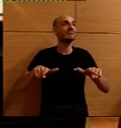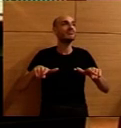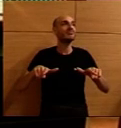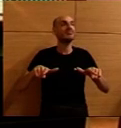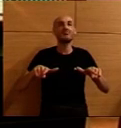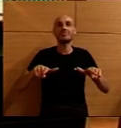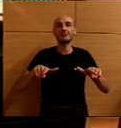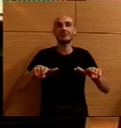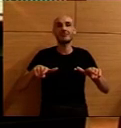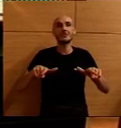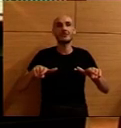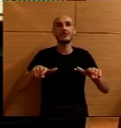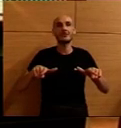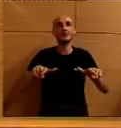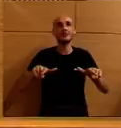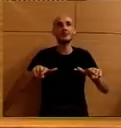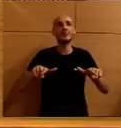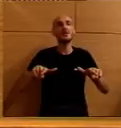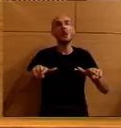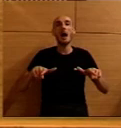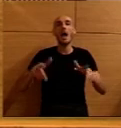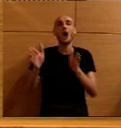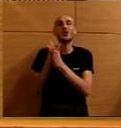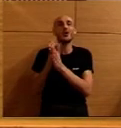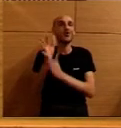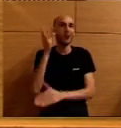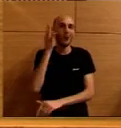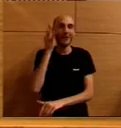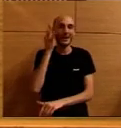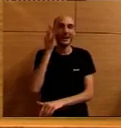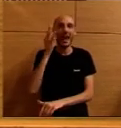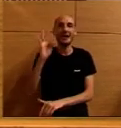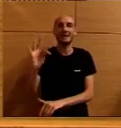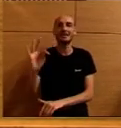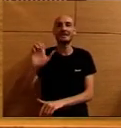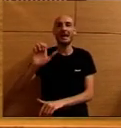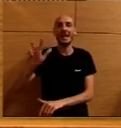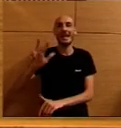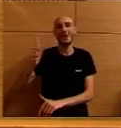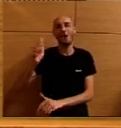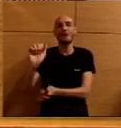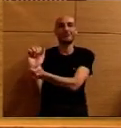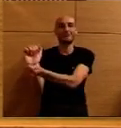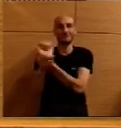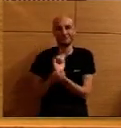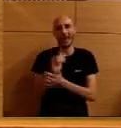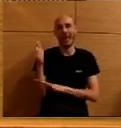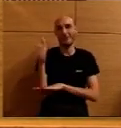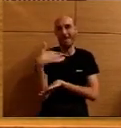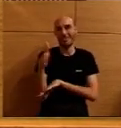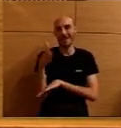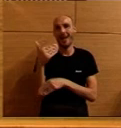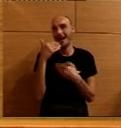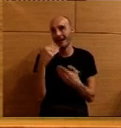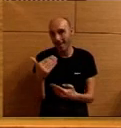multititularitat, però ha sigut la companya Glòria Tello la que ha facilitat que poguera estar així aquestes celebracions i la que està facilitant